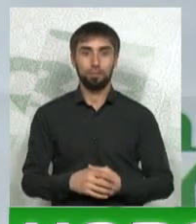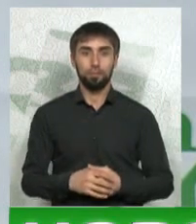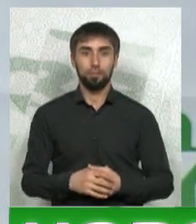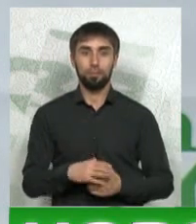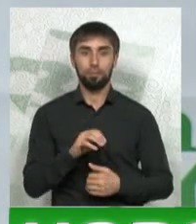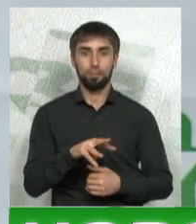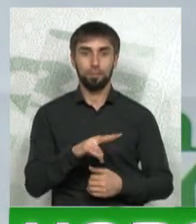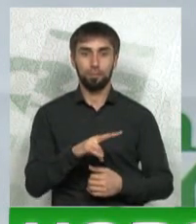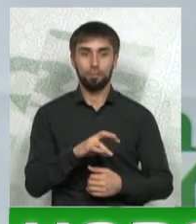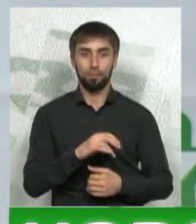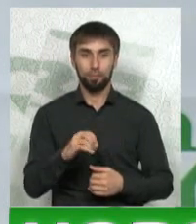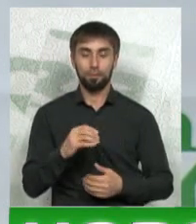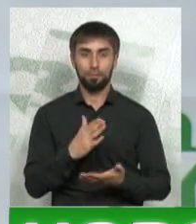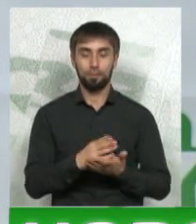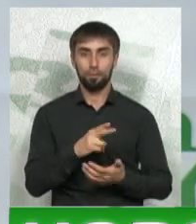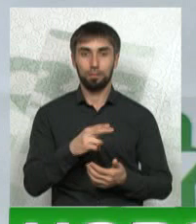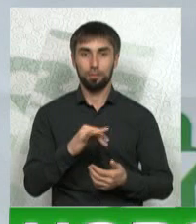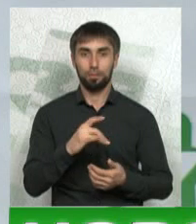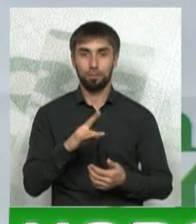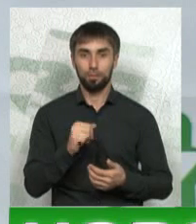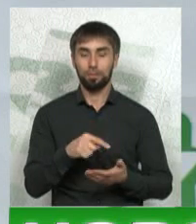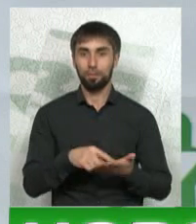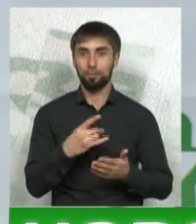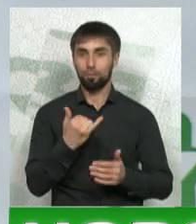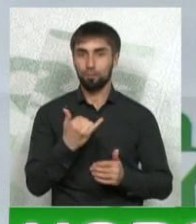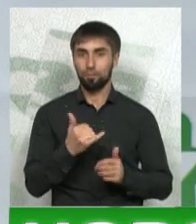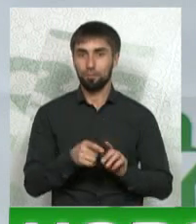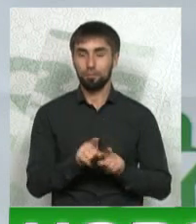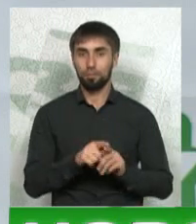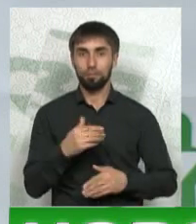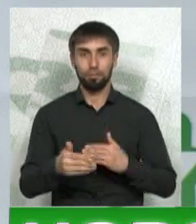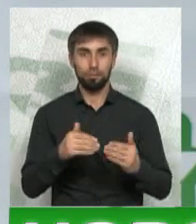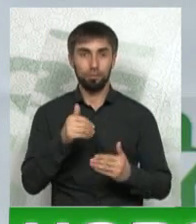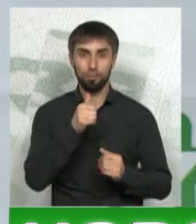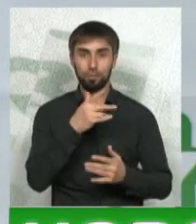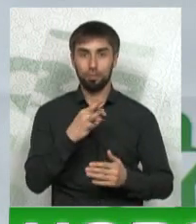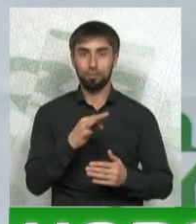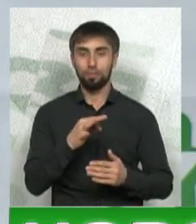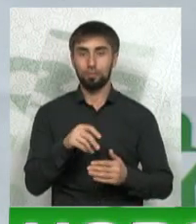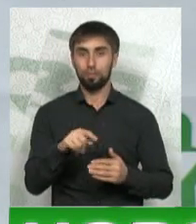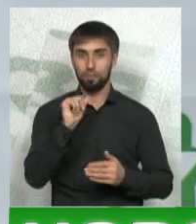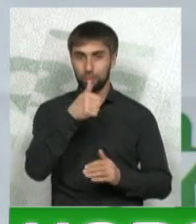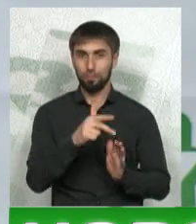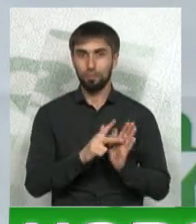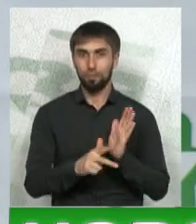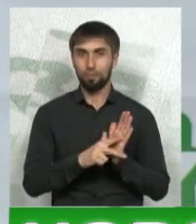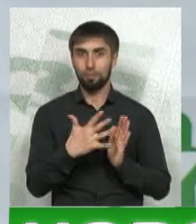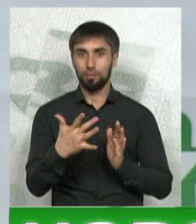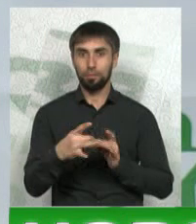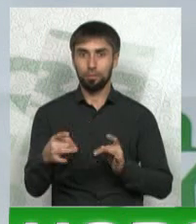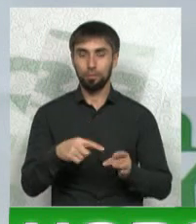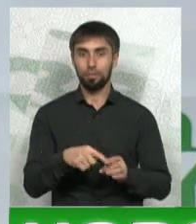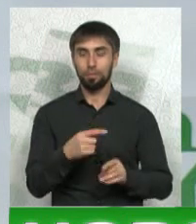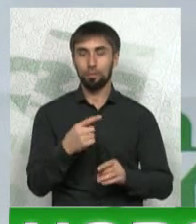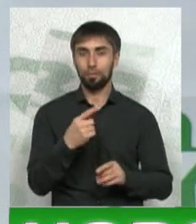Тем не менее, есть определенная динамика, но в год ежегодно 85 регионов выделяется одна плюс, значит,